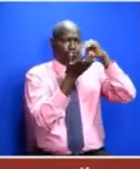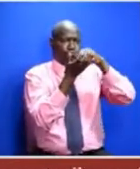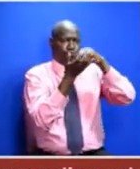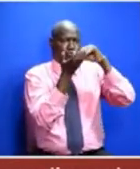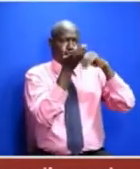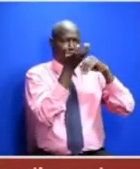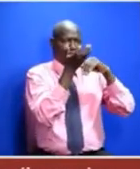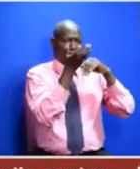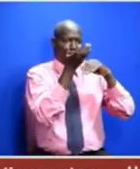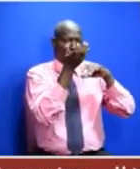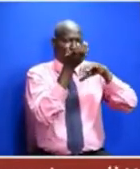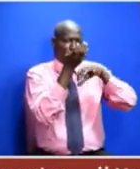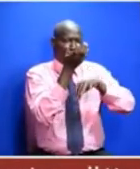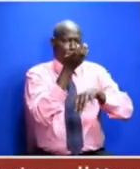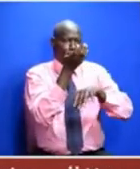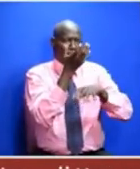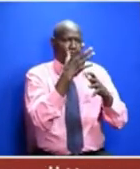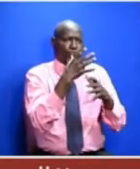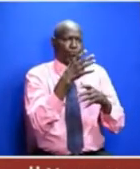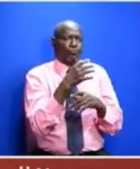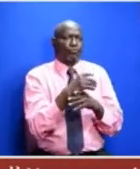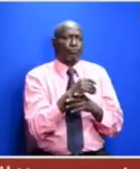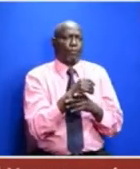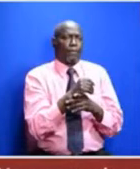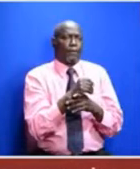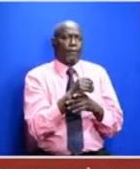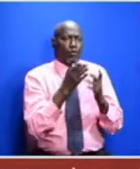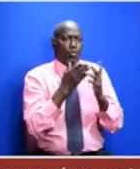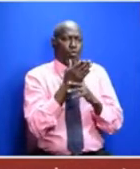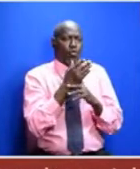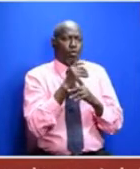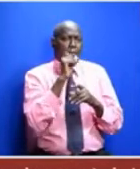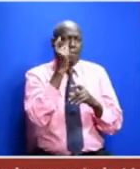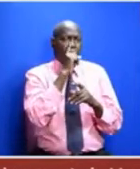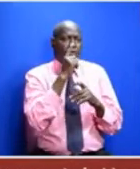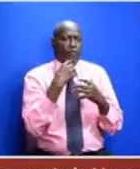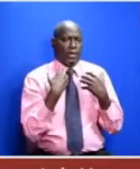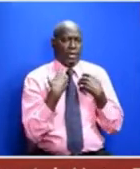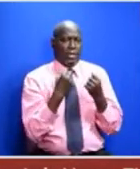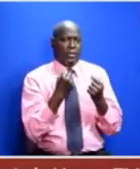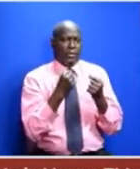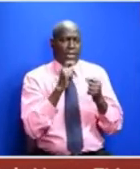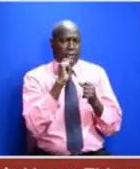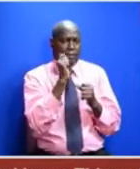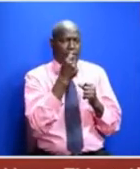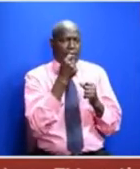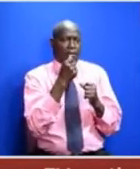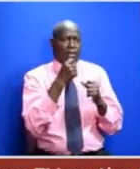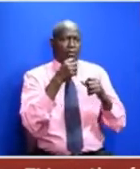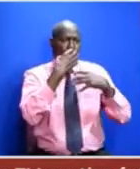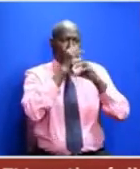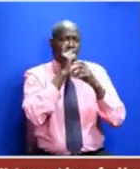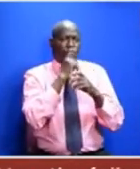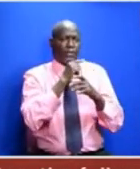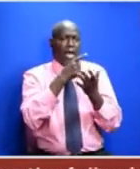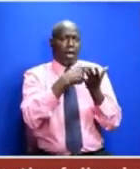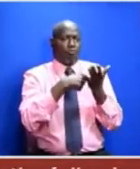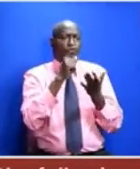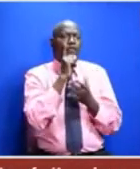hayo maji ni yeye filter ilivyo. Na imepitia katika Wizara ya Afya Kenya, wamepima vizuri, imedhibitisha